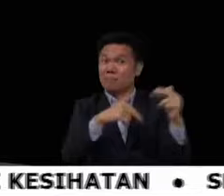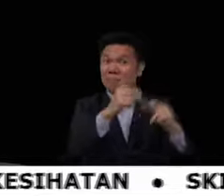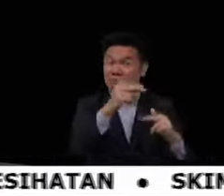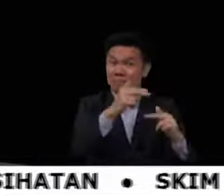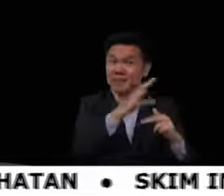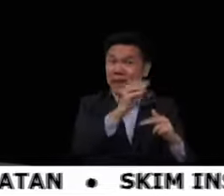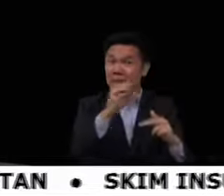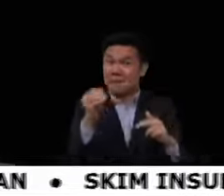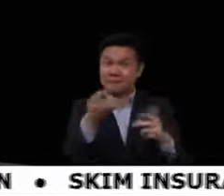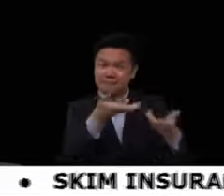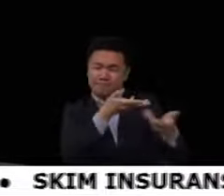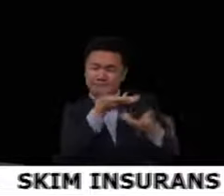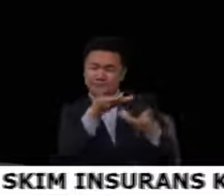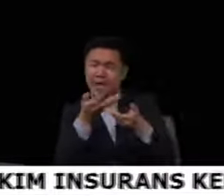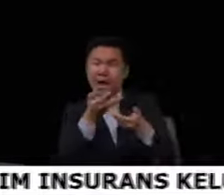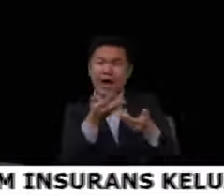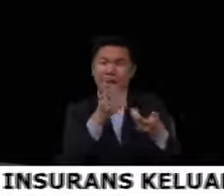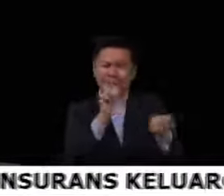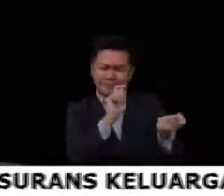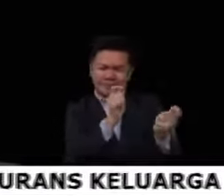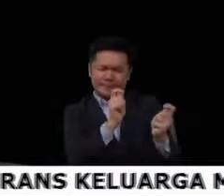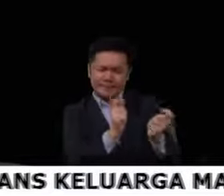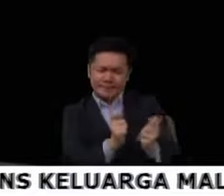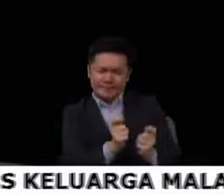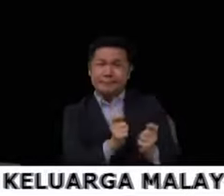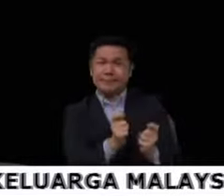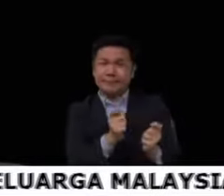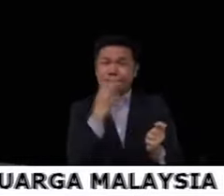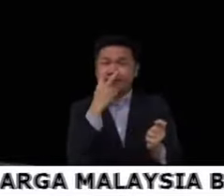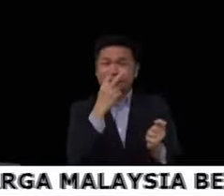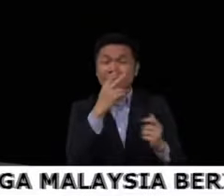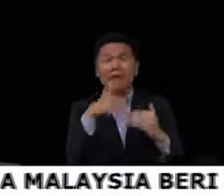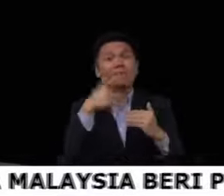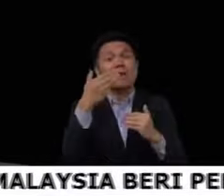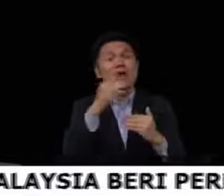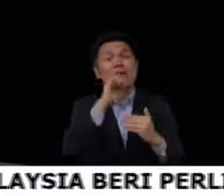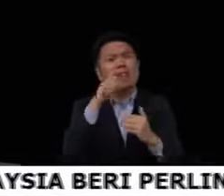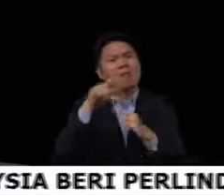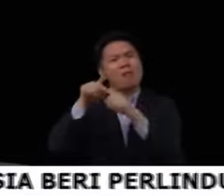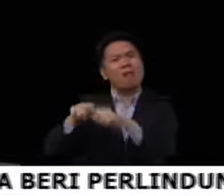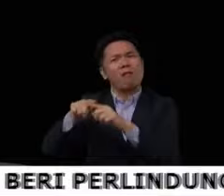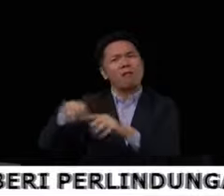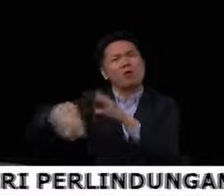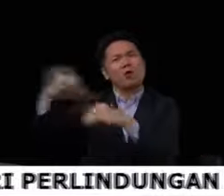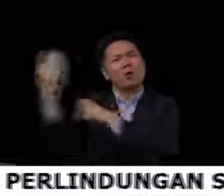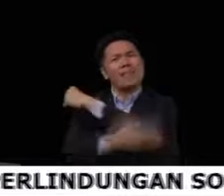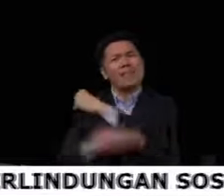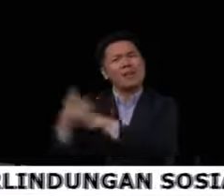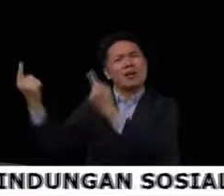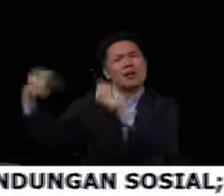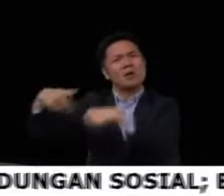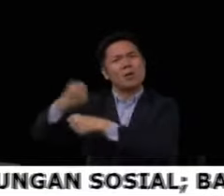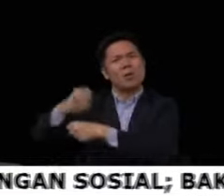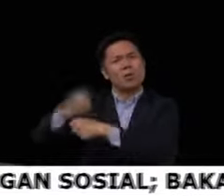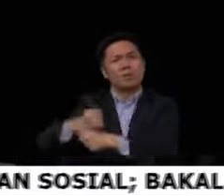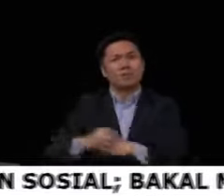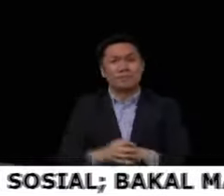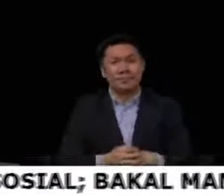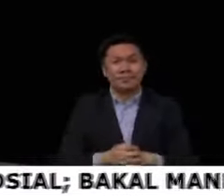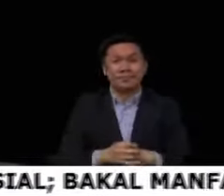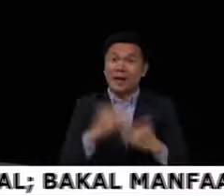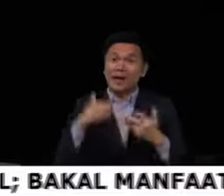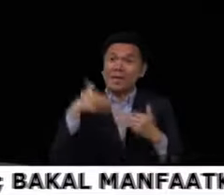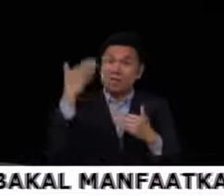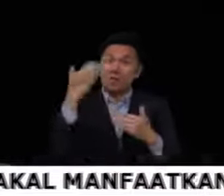supaya kita melihat keseluruhan struktur ini dan akhirnya kebergantungan pada pekerja asing dapat kita kurangkan Dan lebih